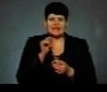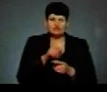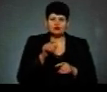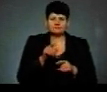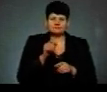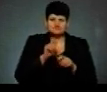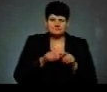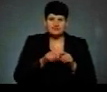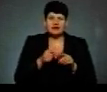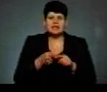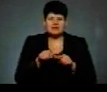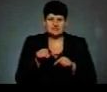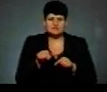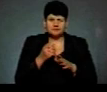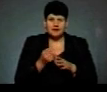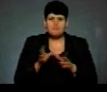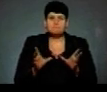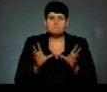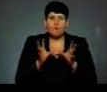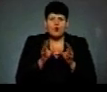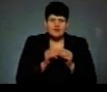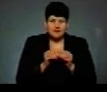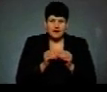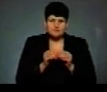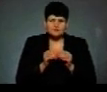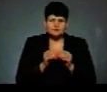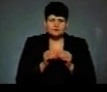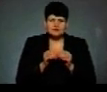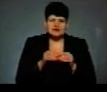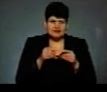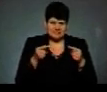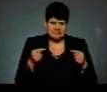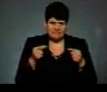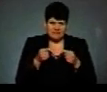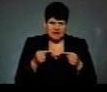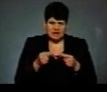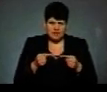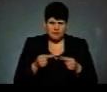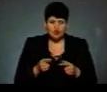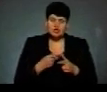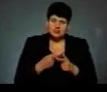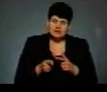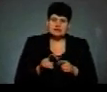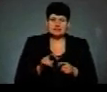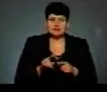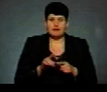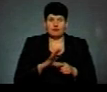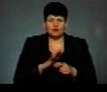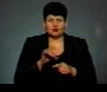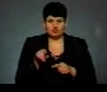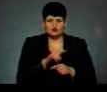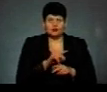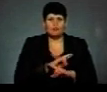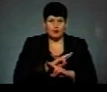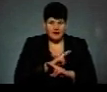цю речовину. Ми поєднаємо, звіримо, звичайно, чи це була та речовина, від якої вона померла,